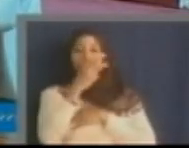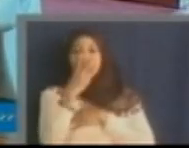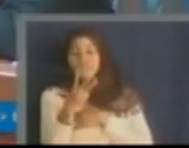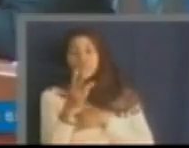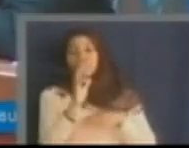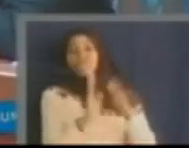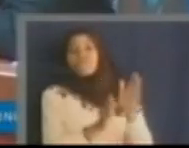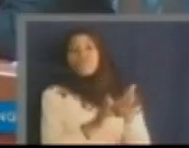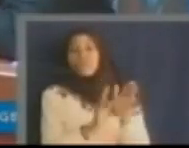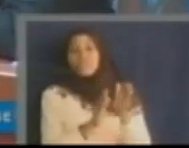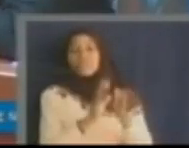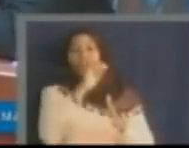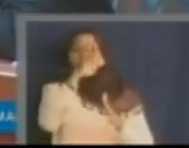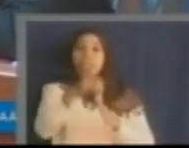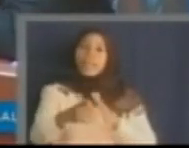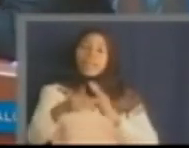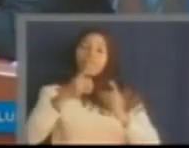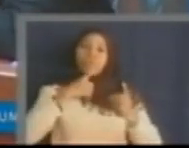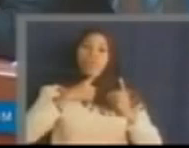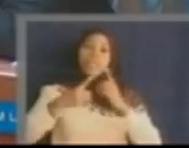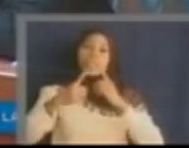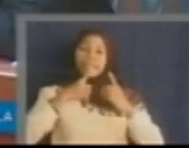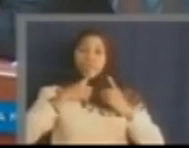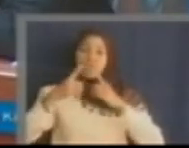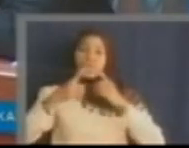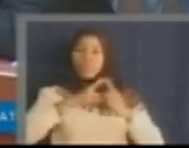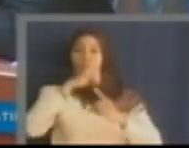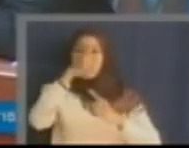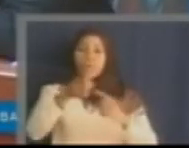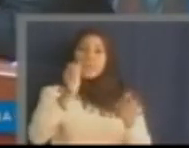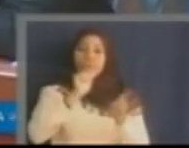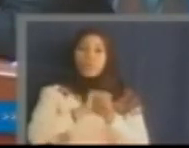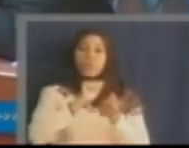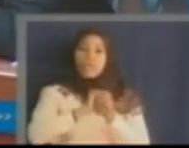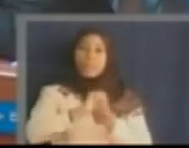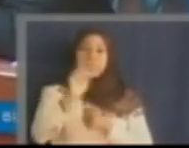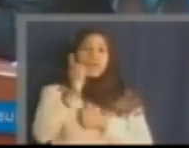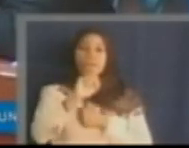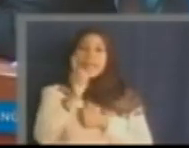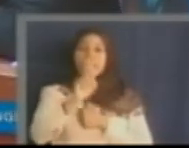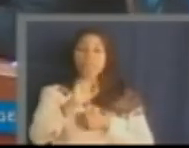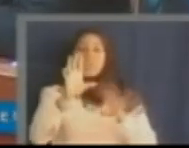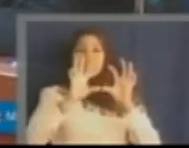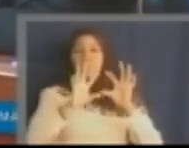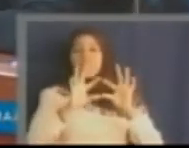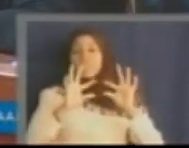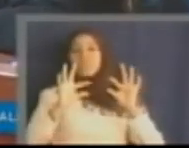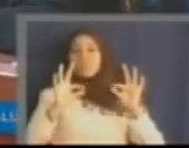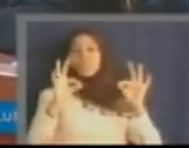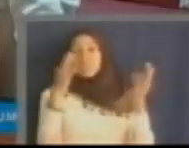na hiyo ilihojiwa kwamba hilo jambo halikuwa sahihi, kwa